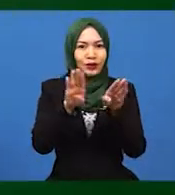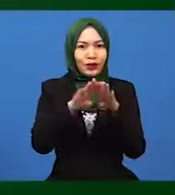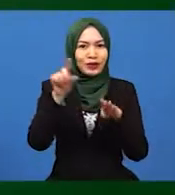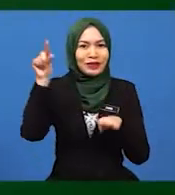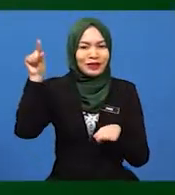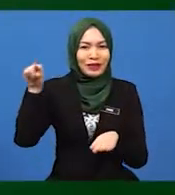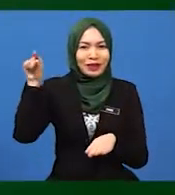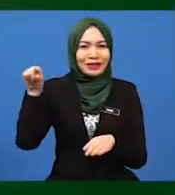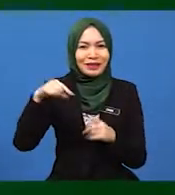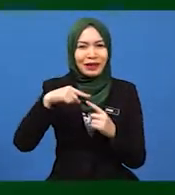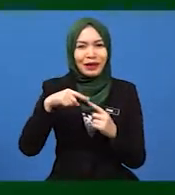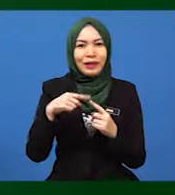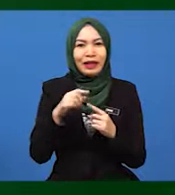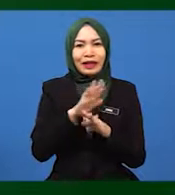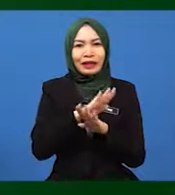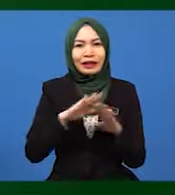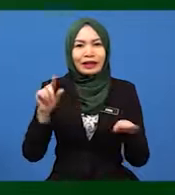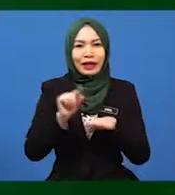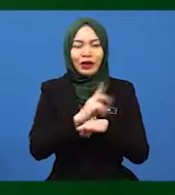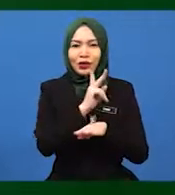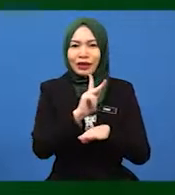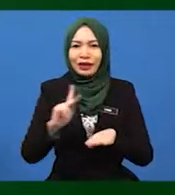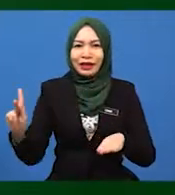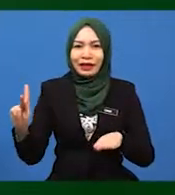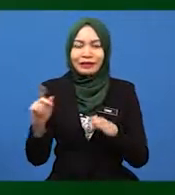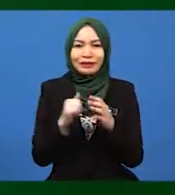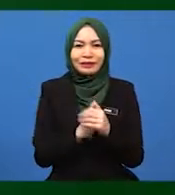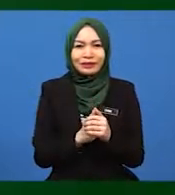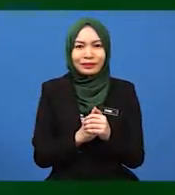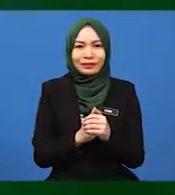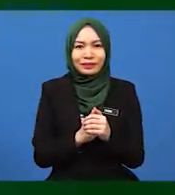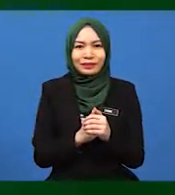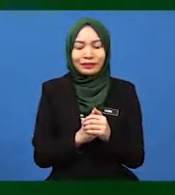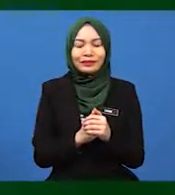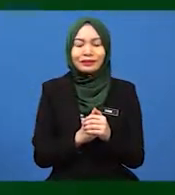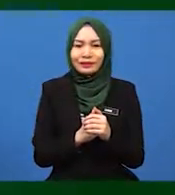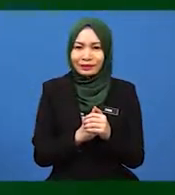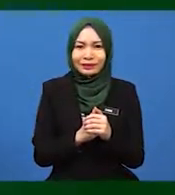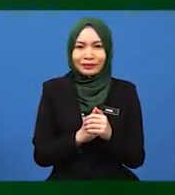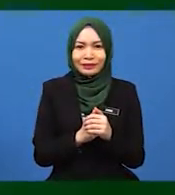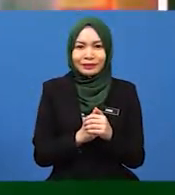digunakan. Tolong tutup suis apabila tidak digunakan.